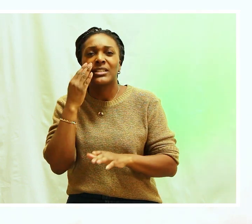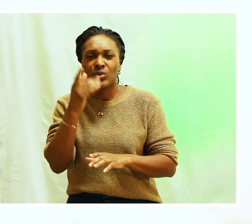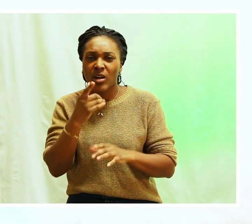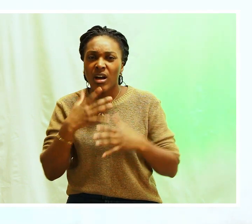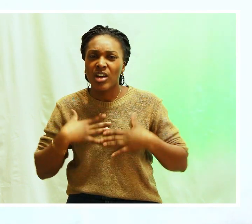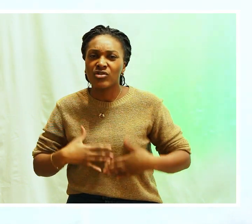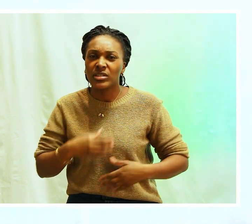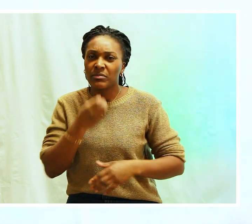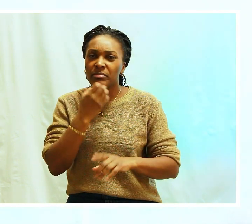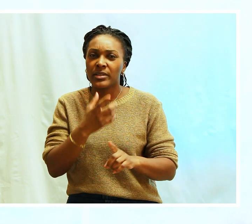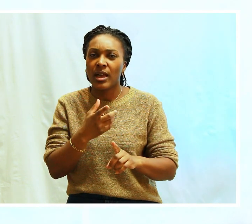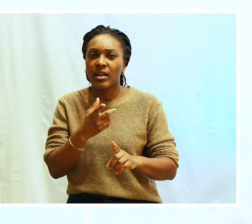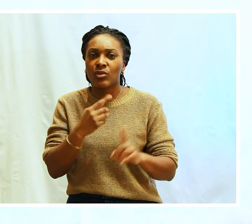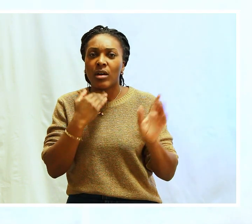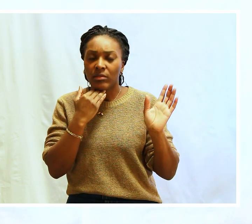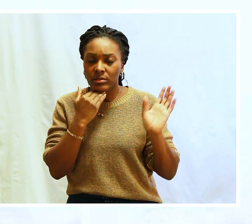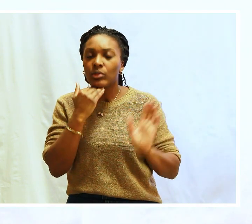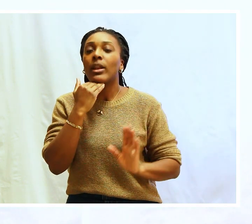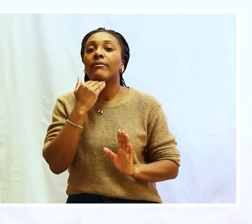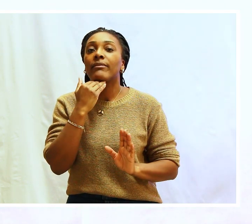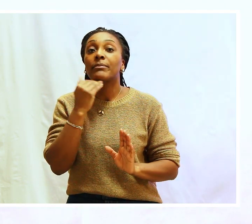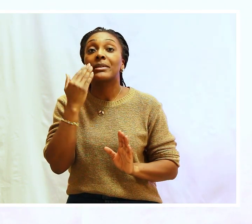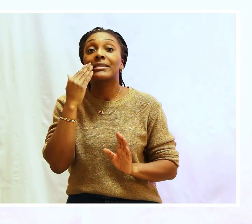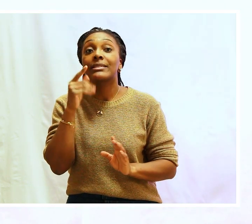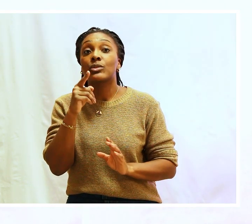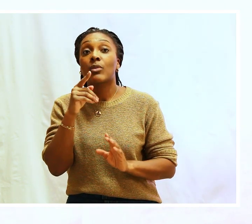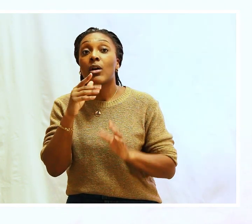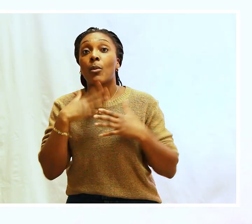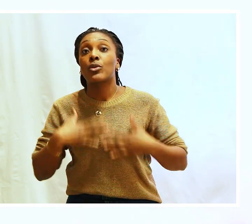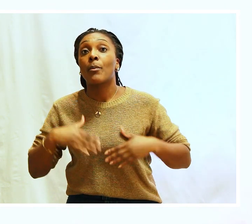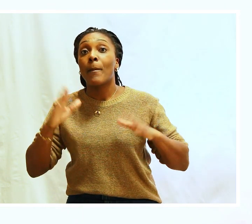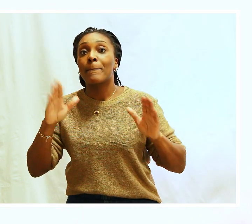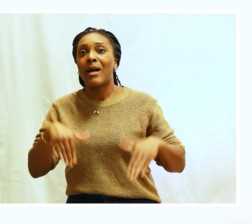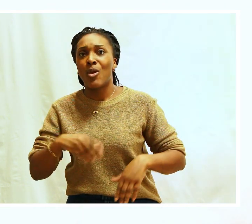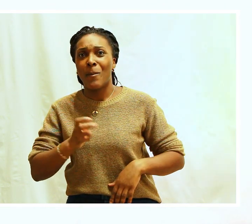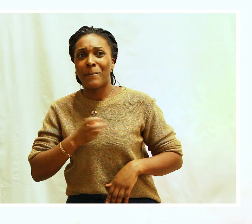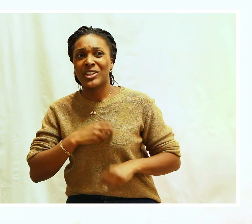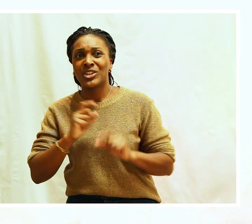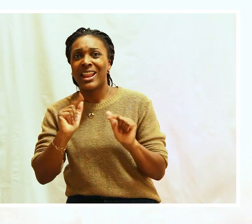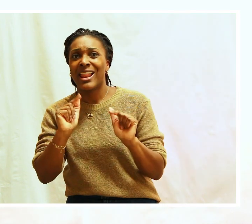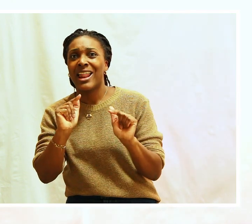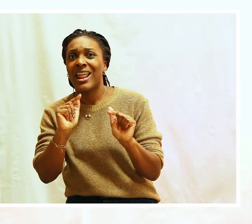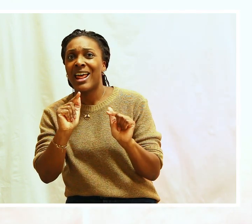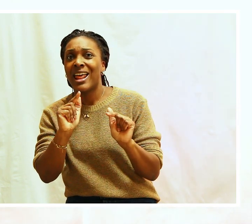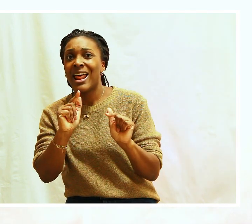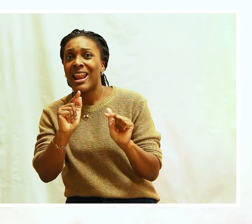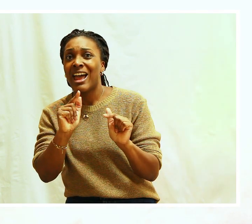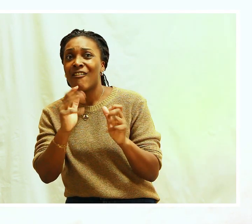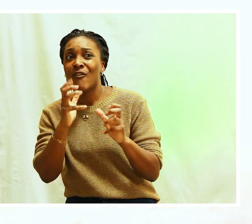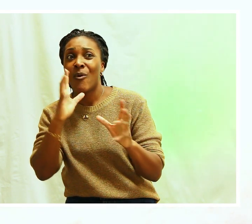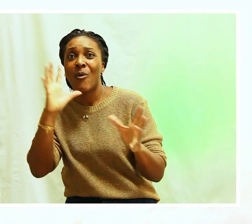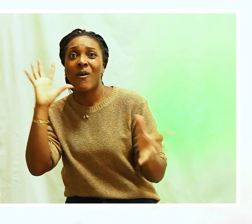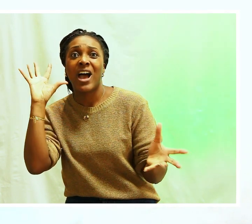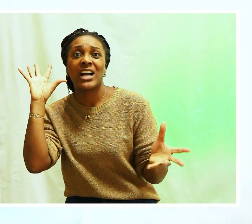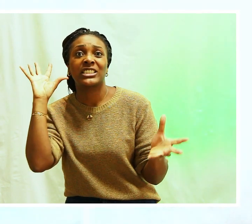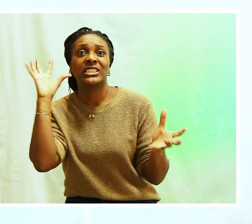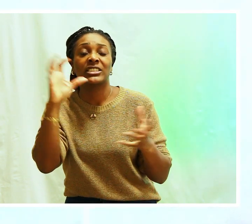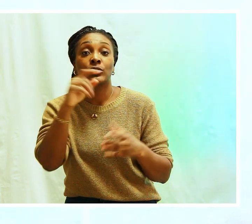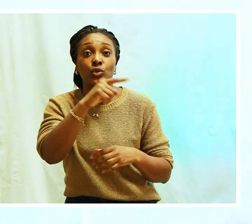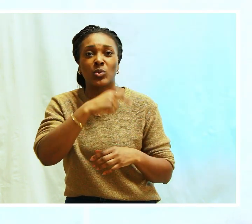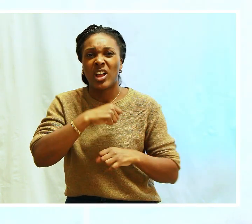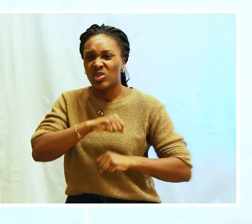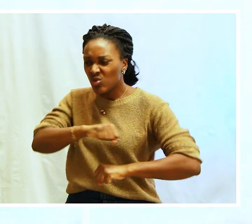ton visage. Si tu agis mal, le péché se couche à la porte et ses désirs se portent vers toi. Mais